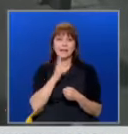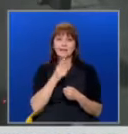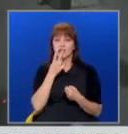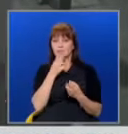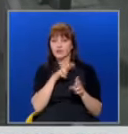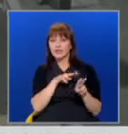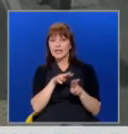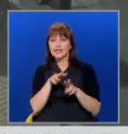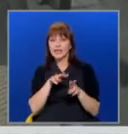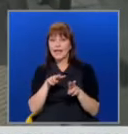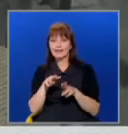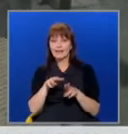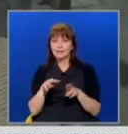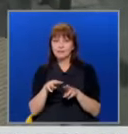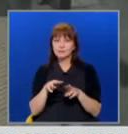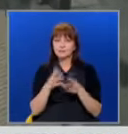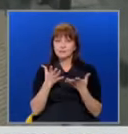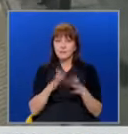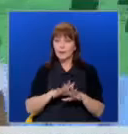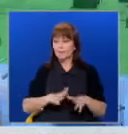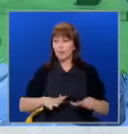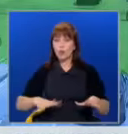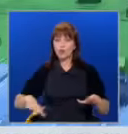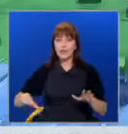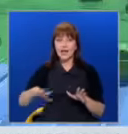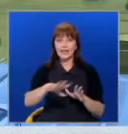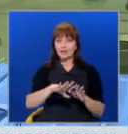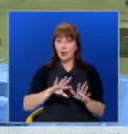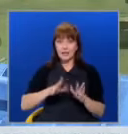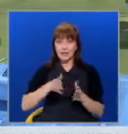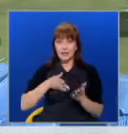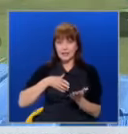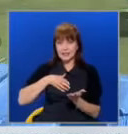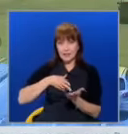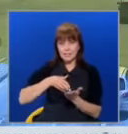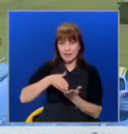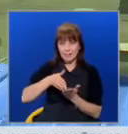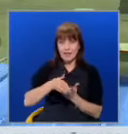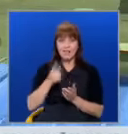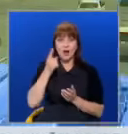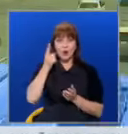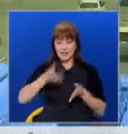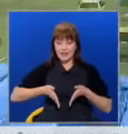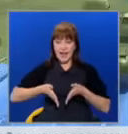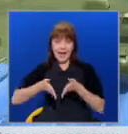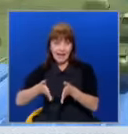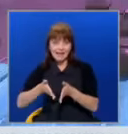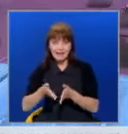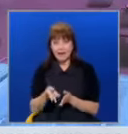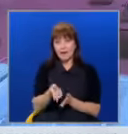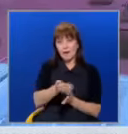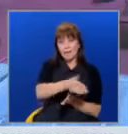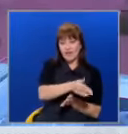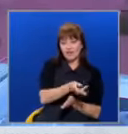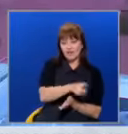следи разположението на МПС-то върху пътното платно, дали не се преминава от една лента в друга неправилно, дали не